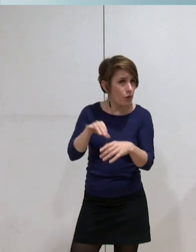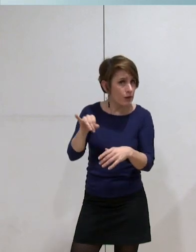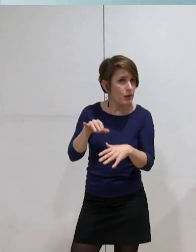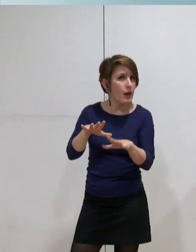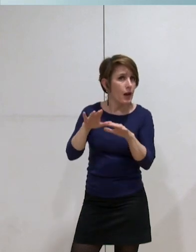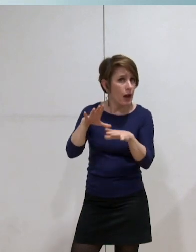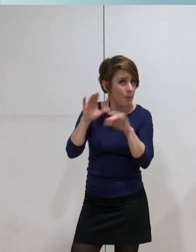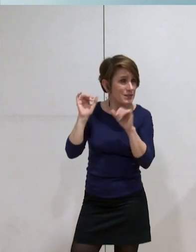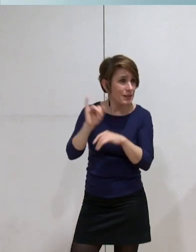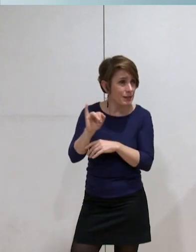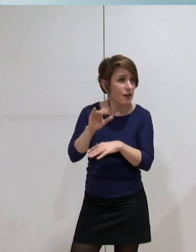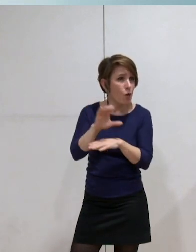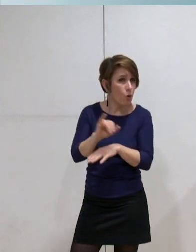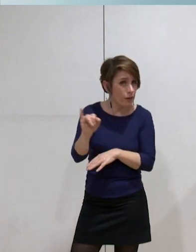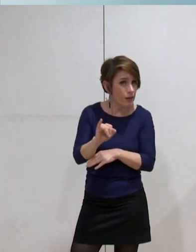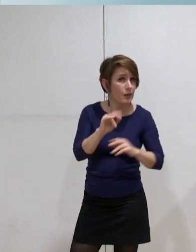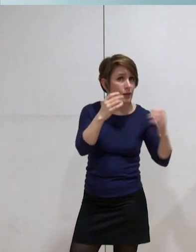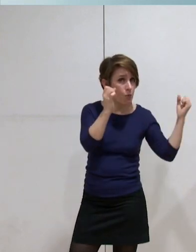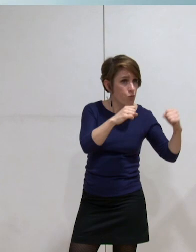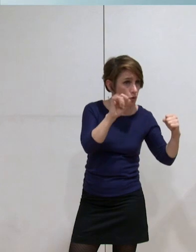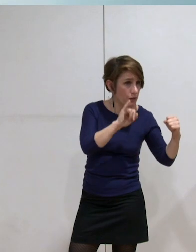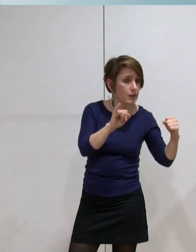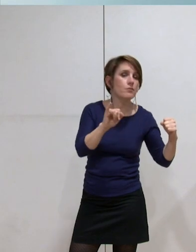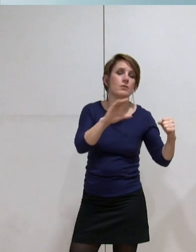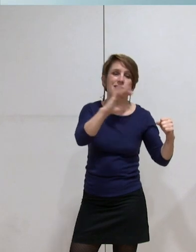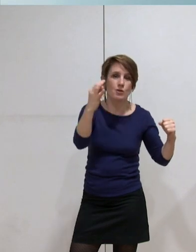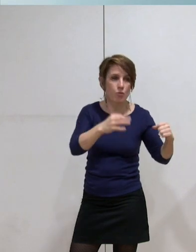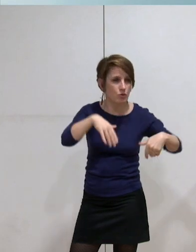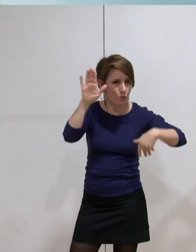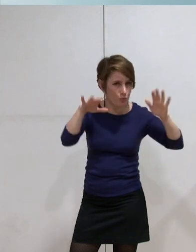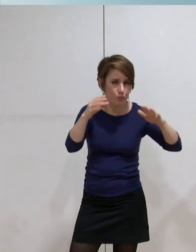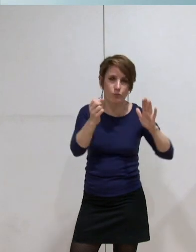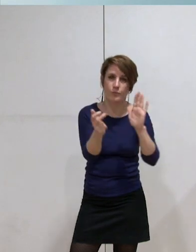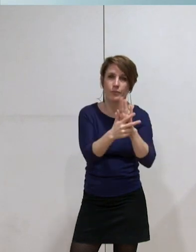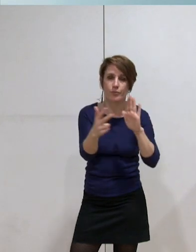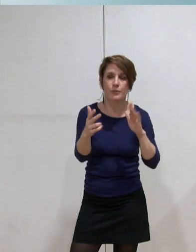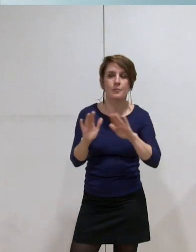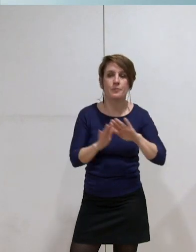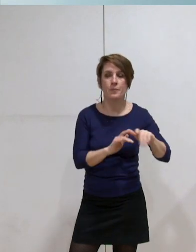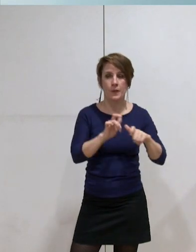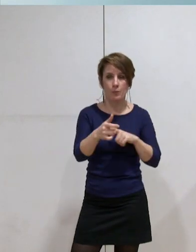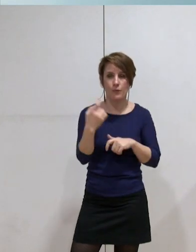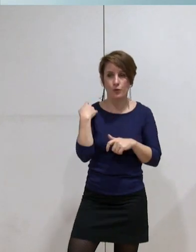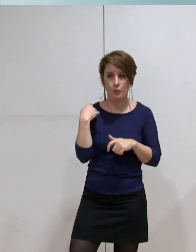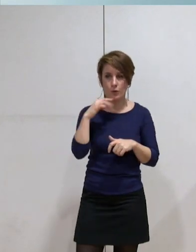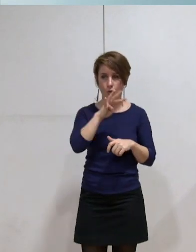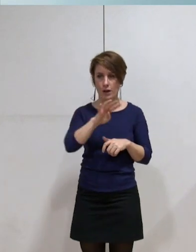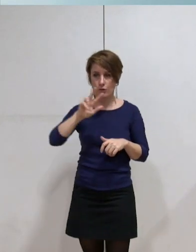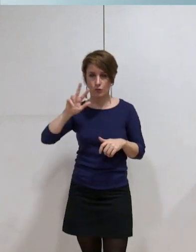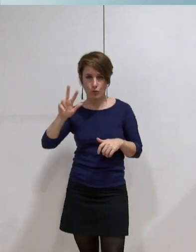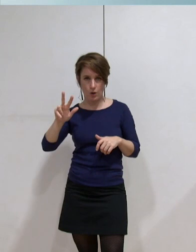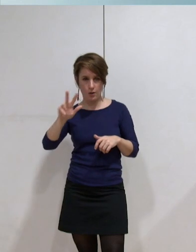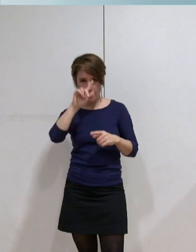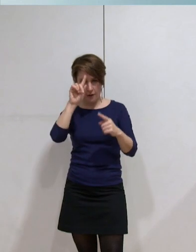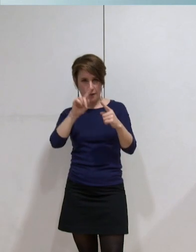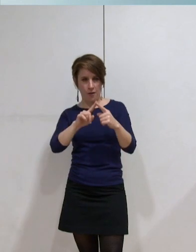s'abstient qui vote contre qui vote pour unanimité délibération adoptée la 43